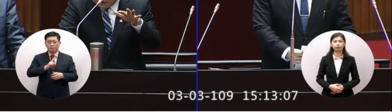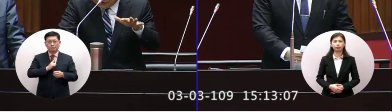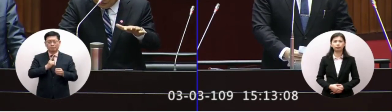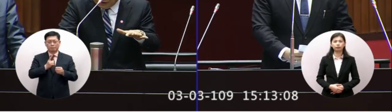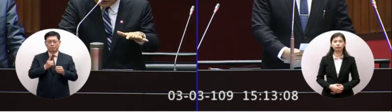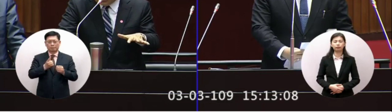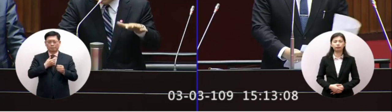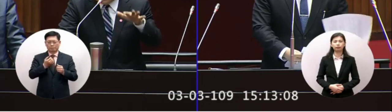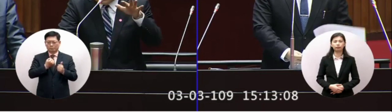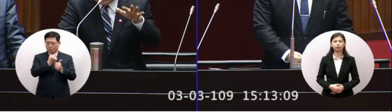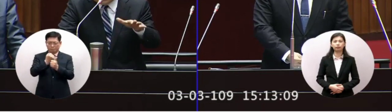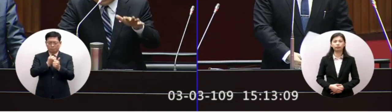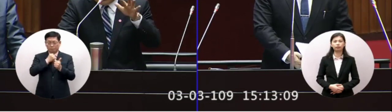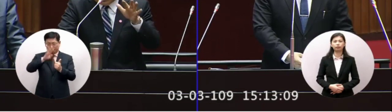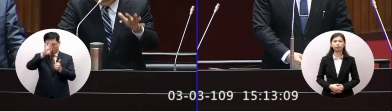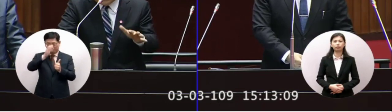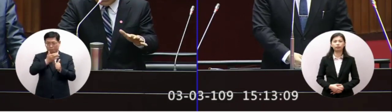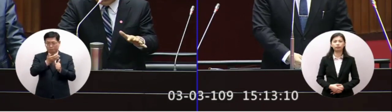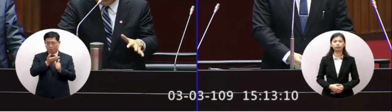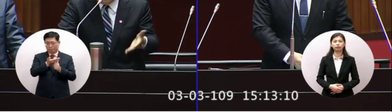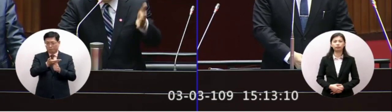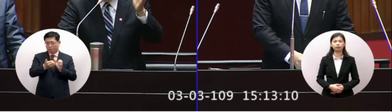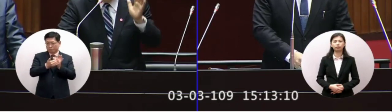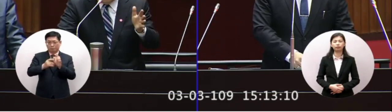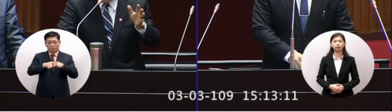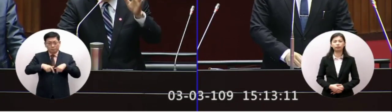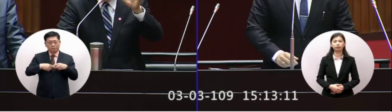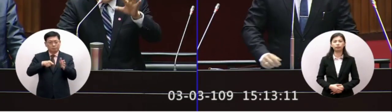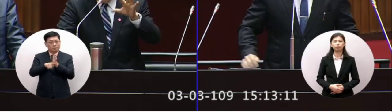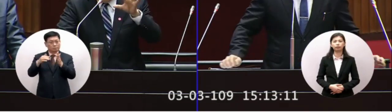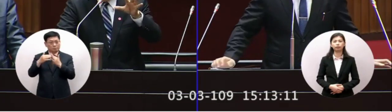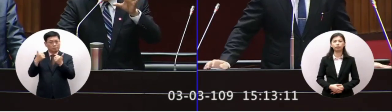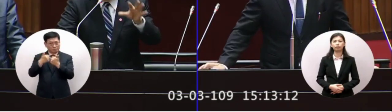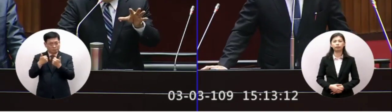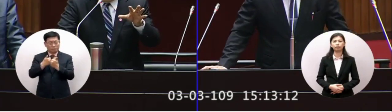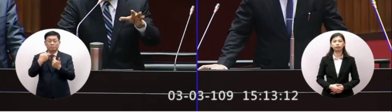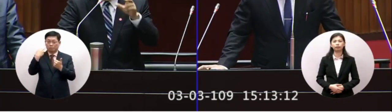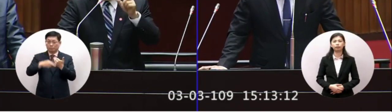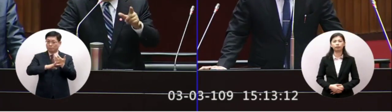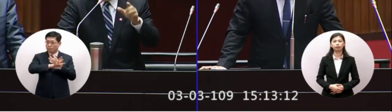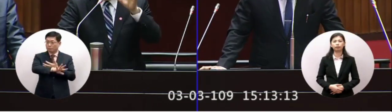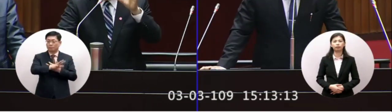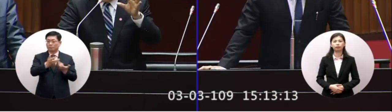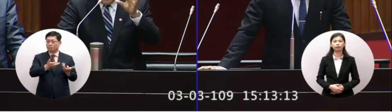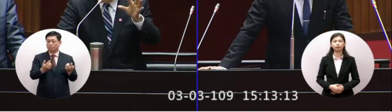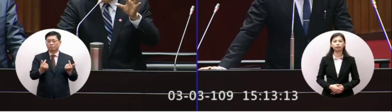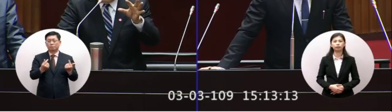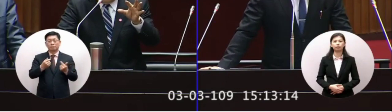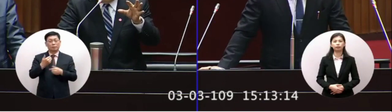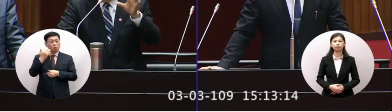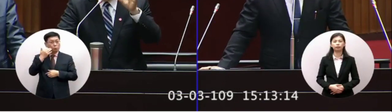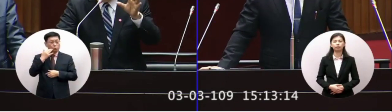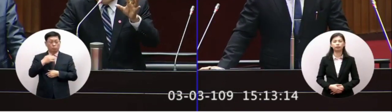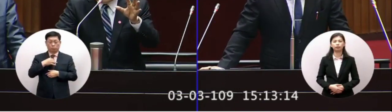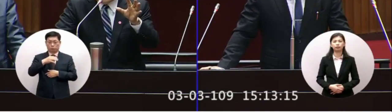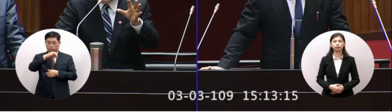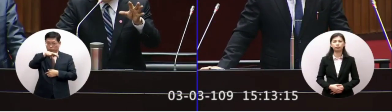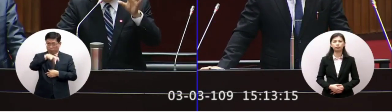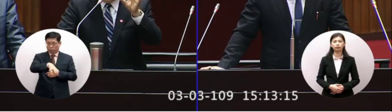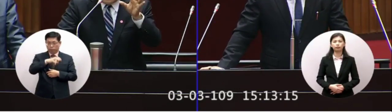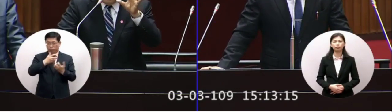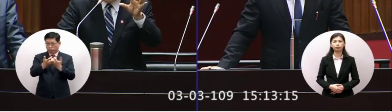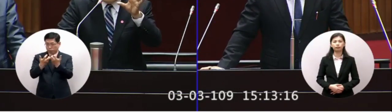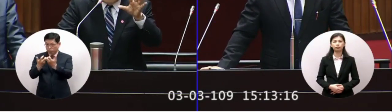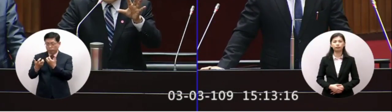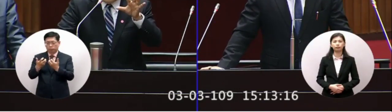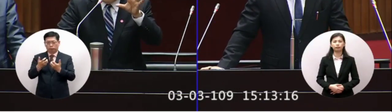有疫情这个指挥中心，而且还有专家会议，就相关的做法，比如说场所的配